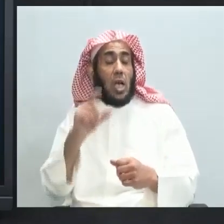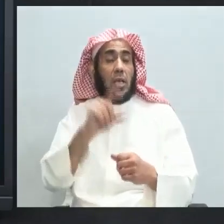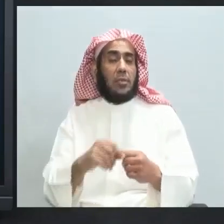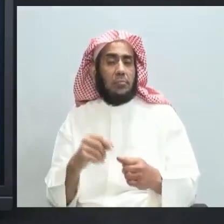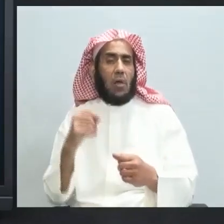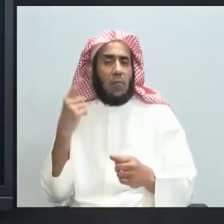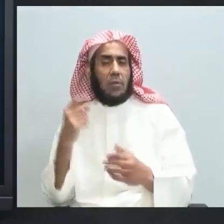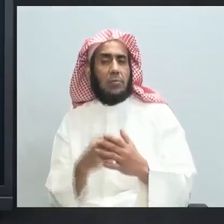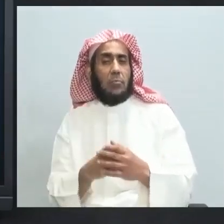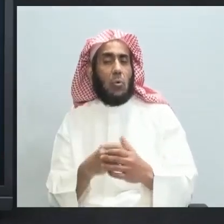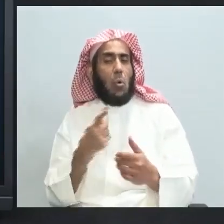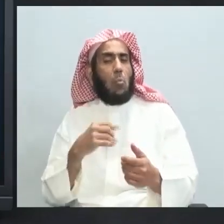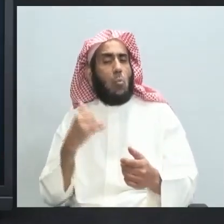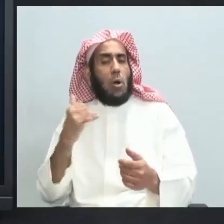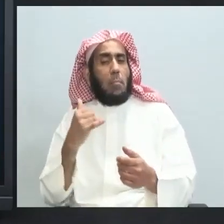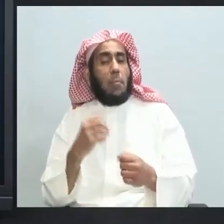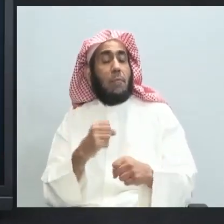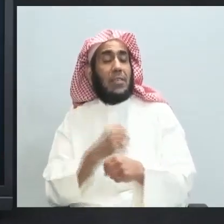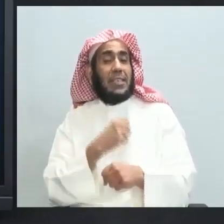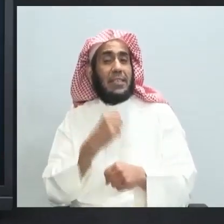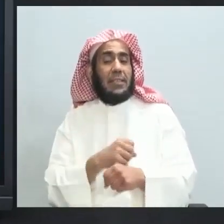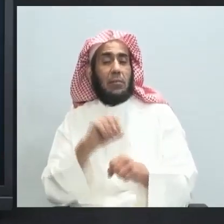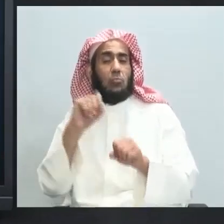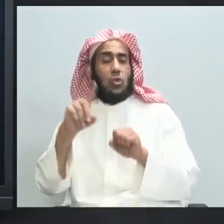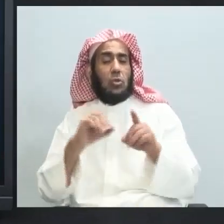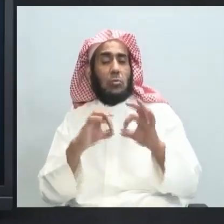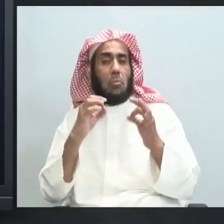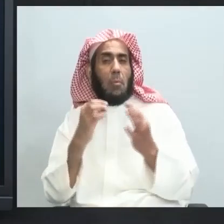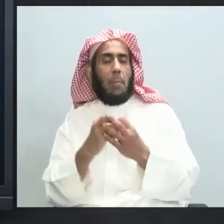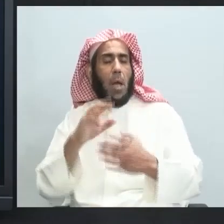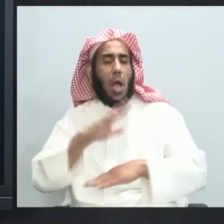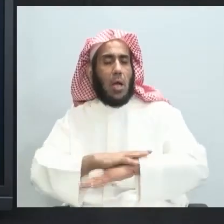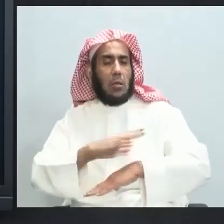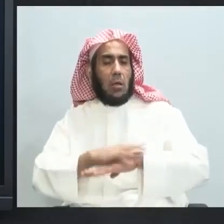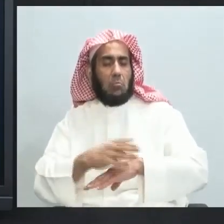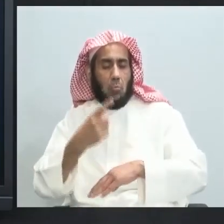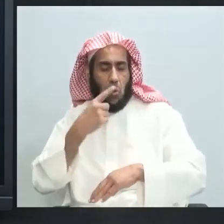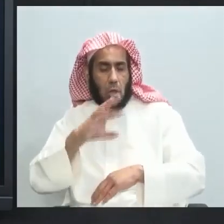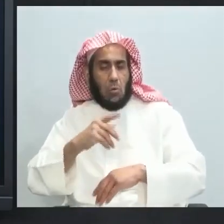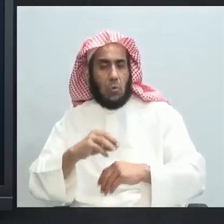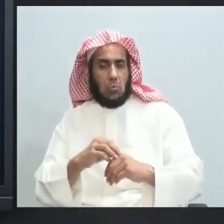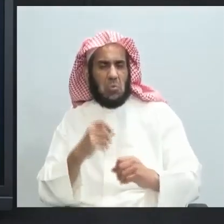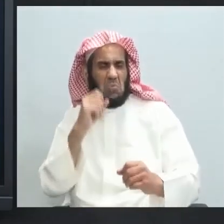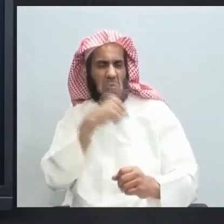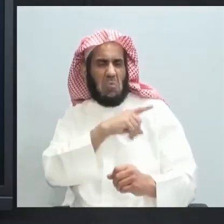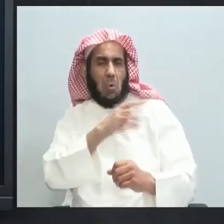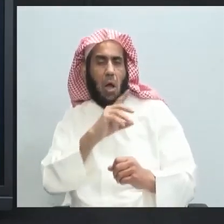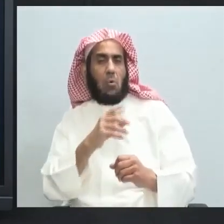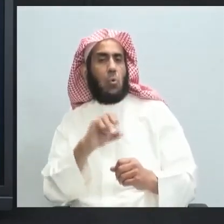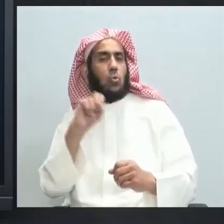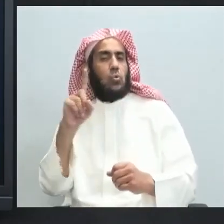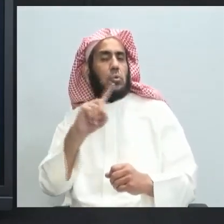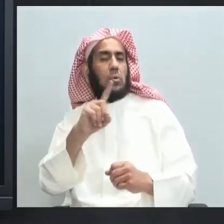كافراد مطالبين في استخدام منصات التواصل بادب واحترام دون التعدي على الاخرين او